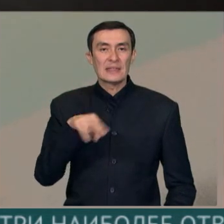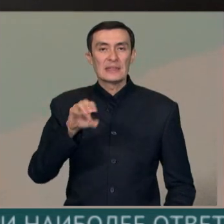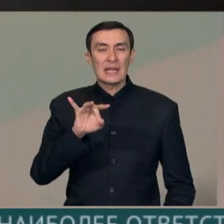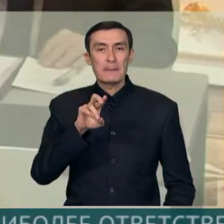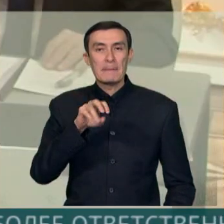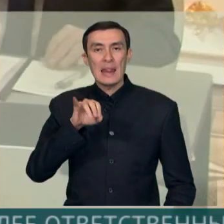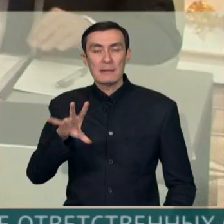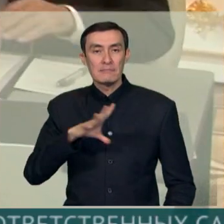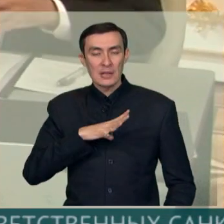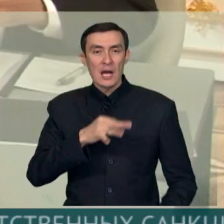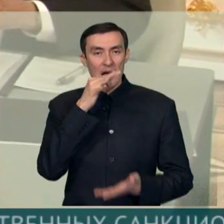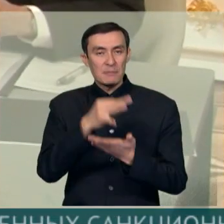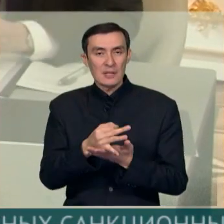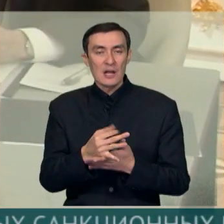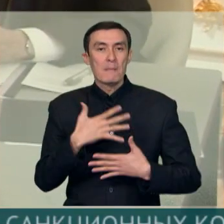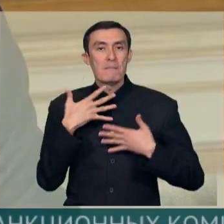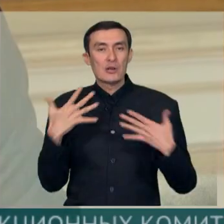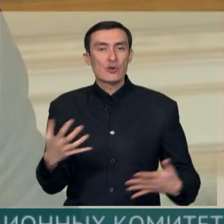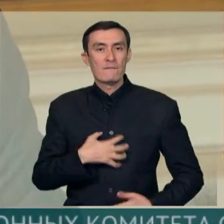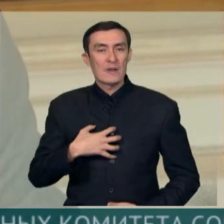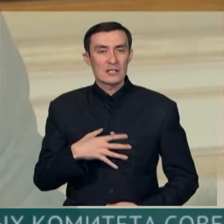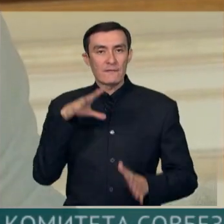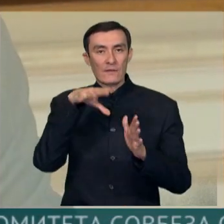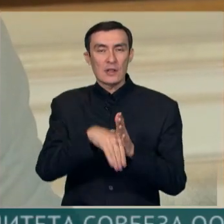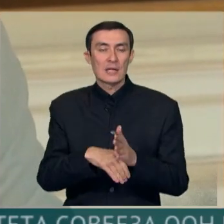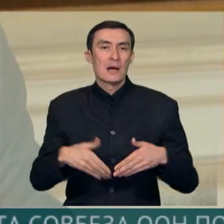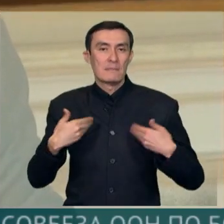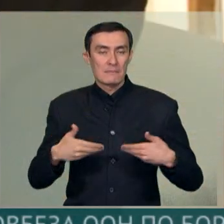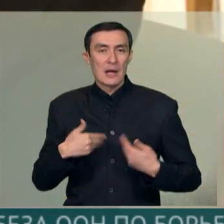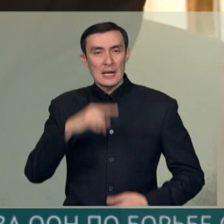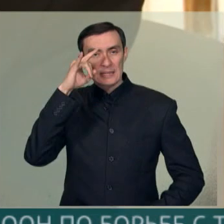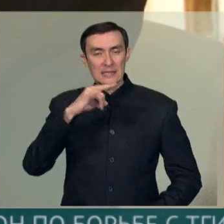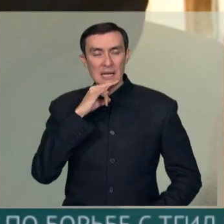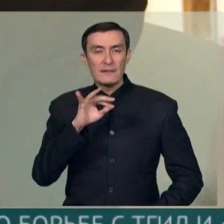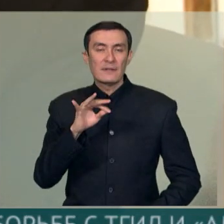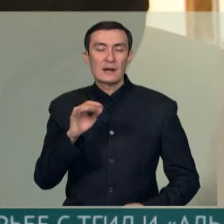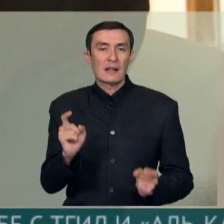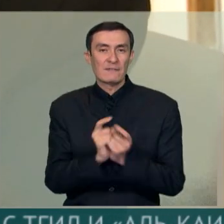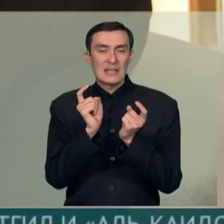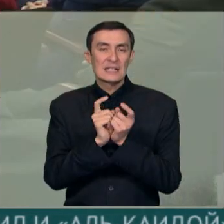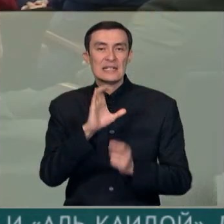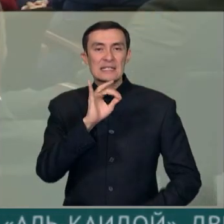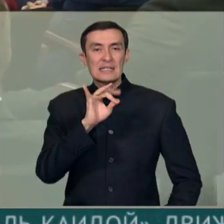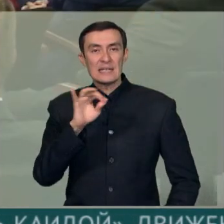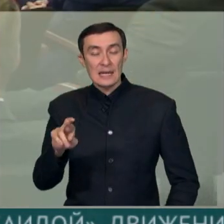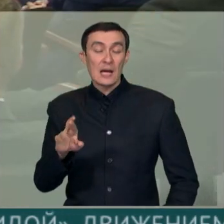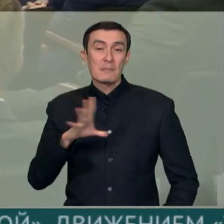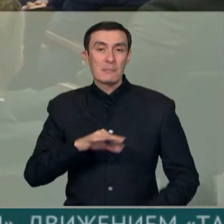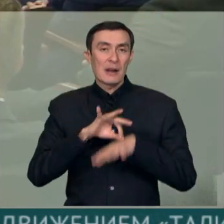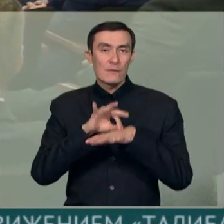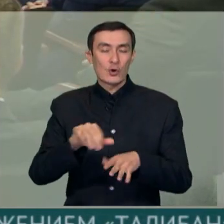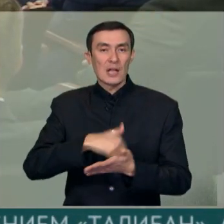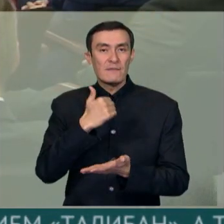дер Беллен отметил весомый вклад Казахстана в деэскалацию конфликта в Сирии и другие миротворческие инициативы. Провел